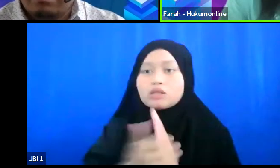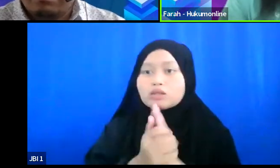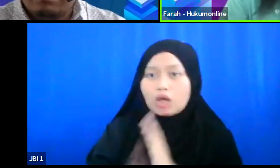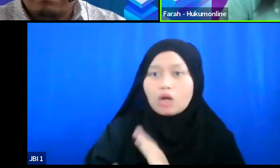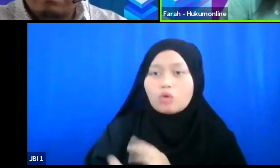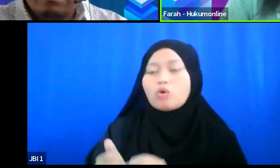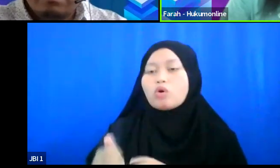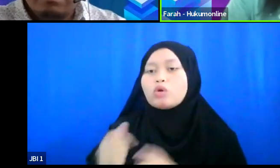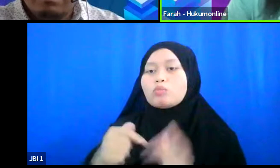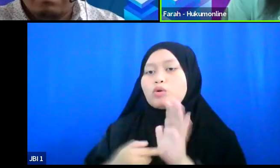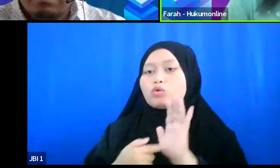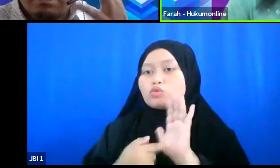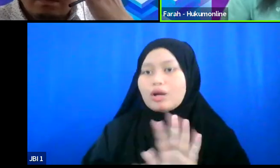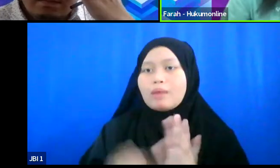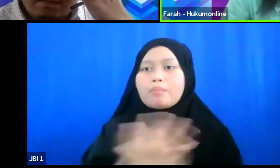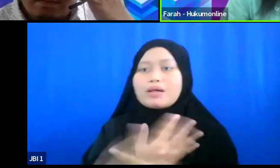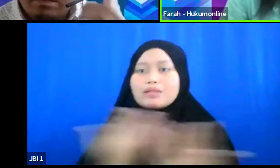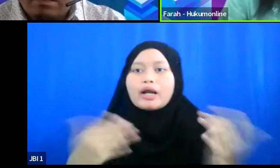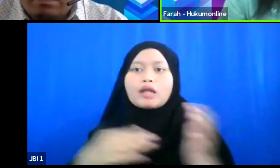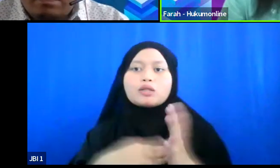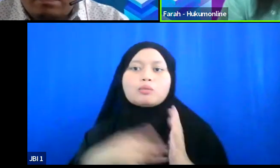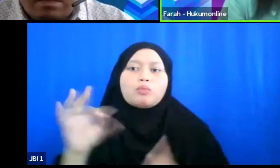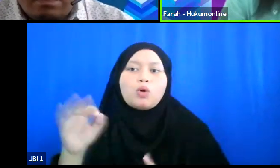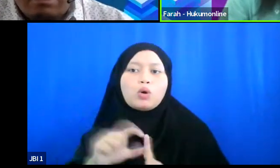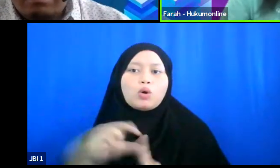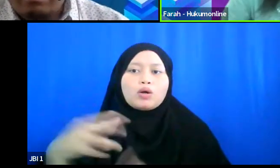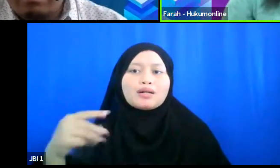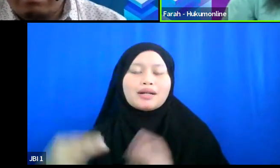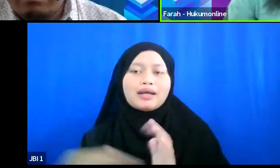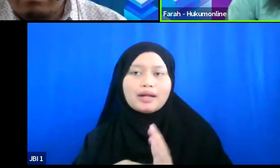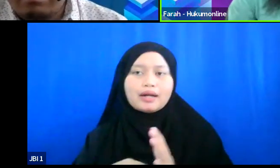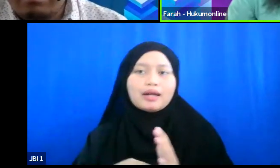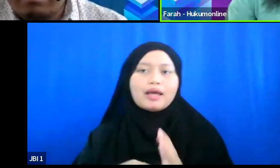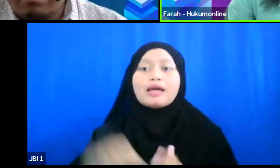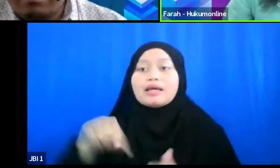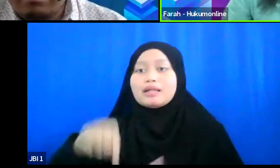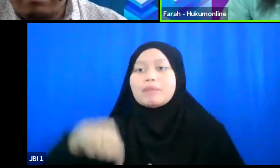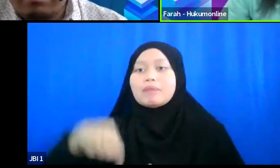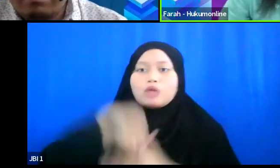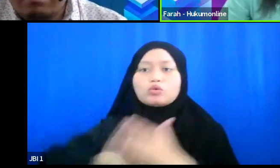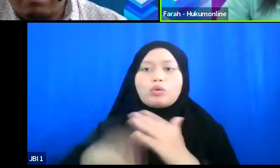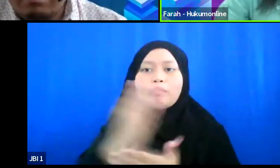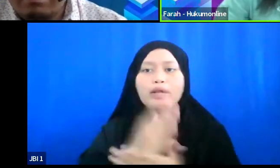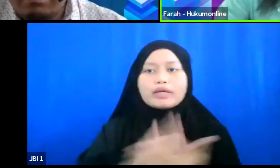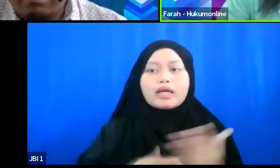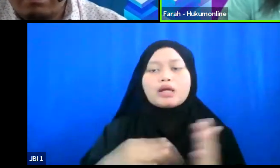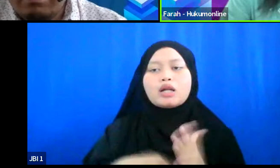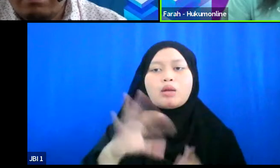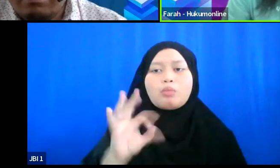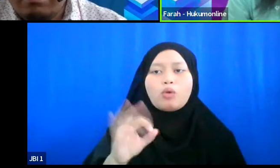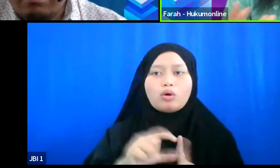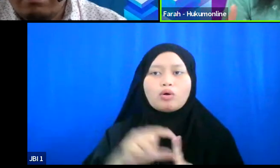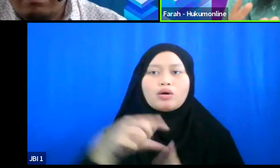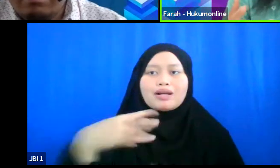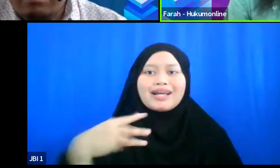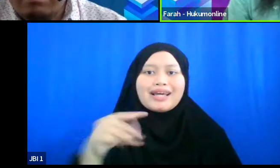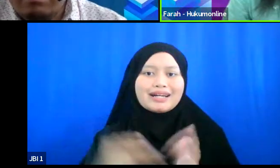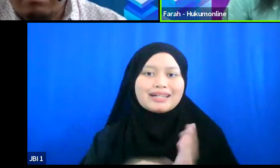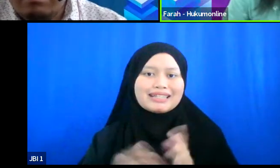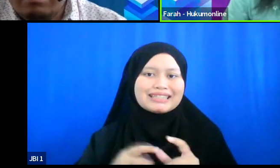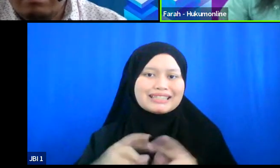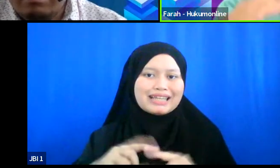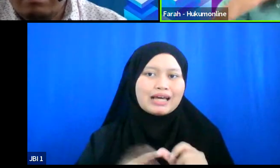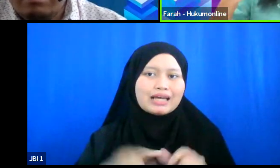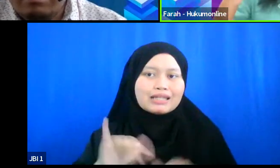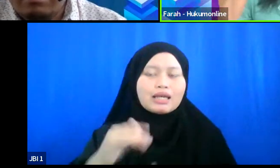modern dan juga lebih sibelis jadi mungkin ini adalah bagian dari modernisasi Ia memang juga proses ya di masyarakat Indonesia